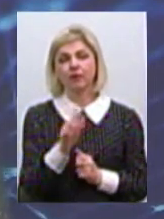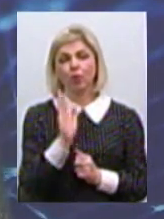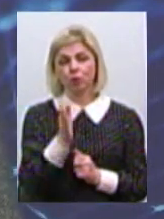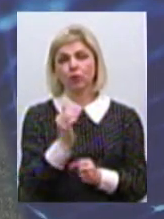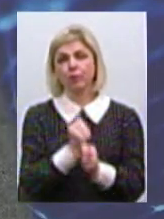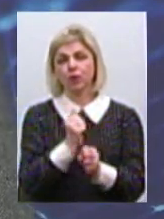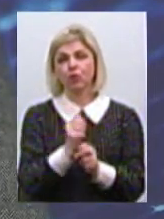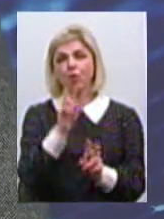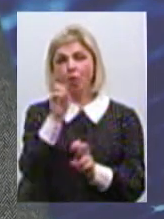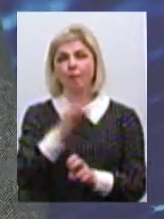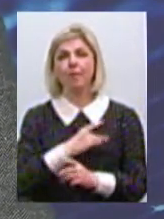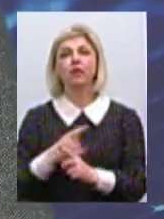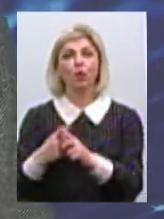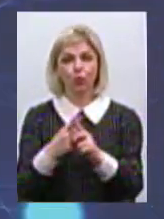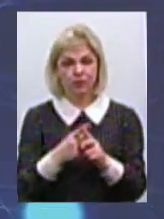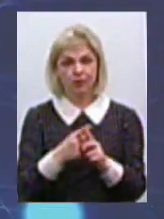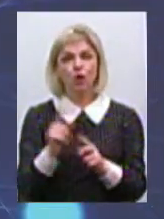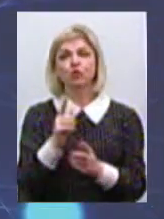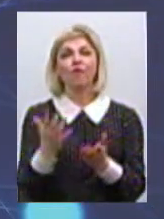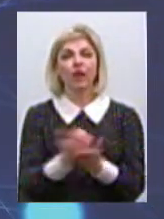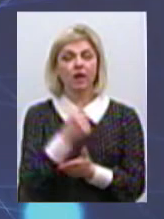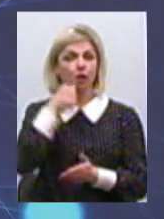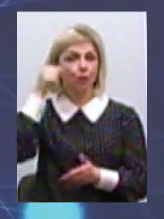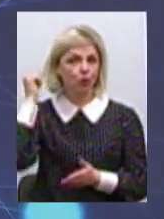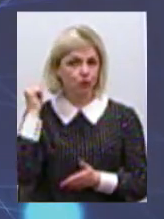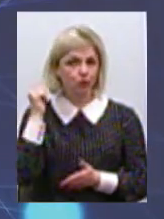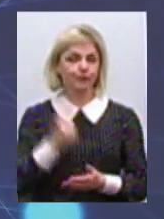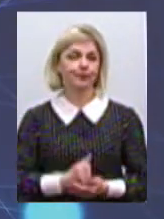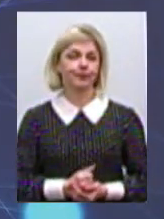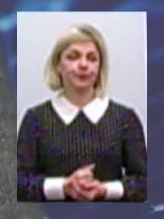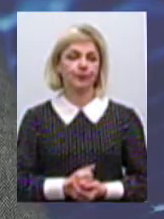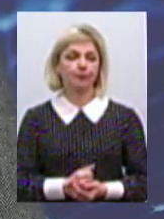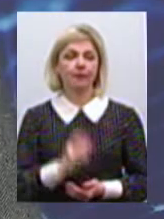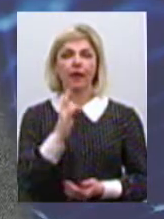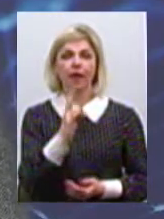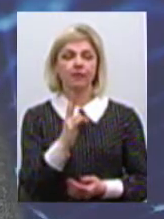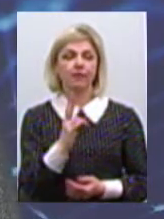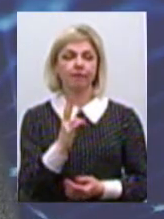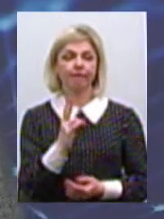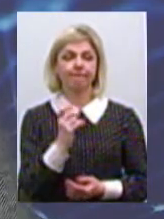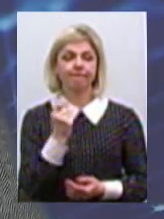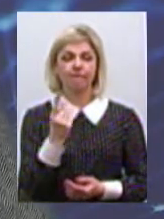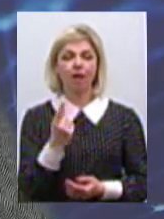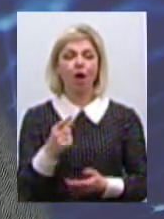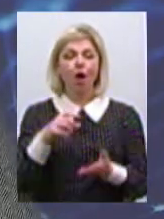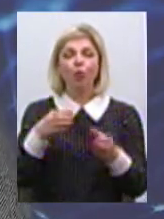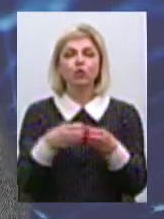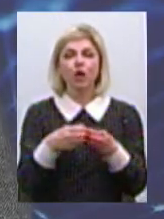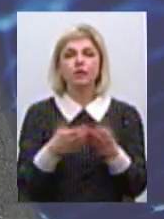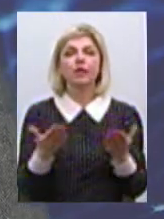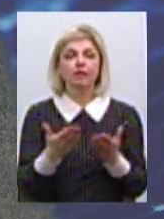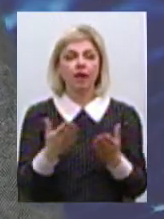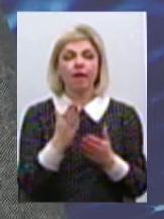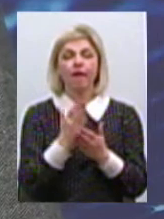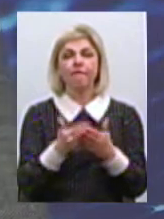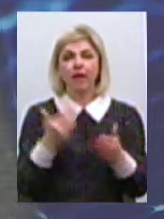компанії білоруси, знов таки, які виграли в минулому році, Росздорстрой, Альком. І Н-14. А який відрізок саме на Н-11?